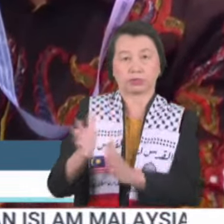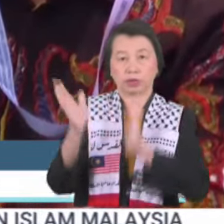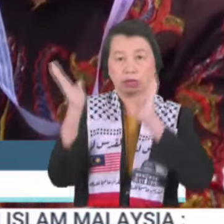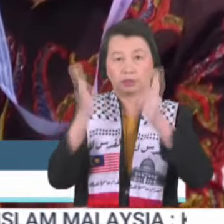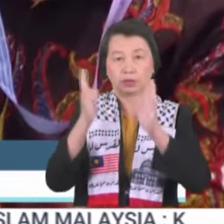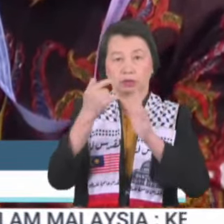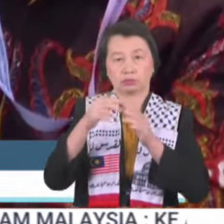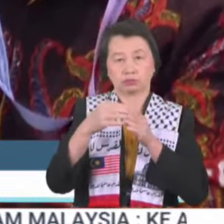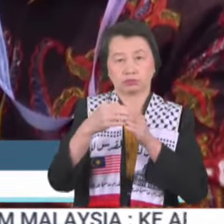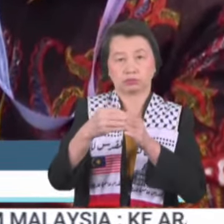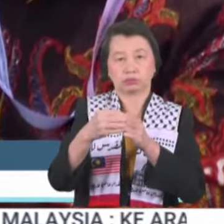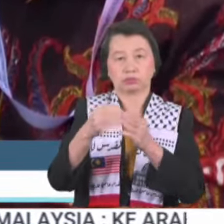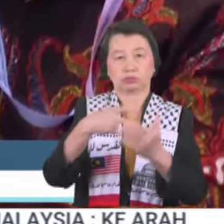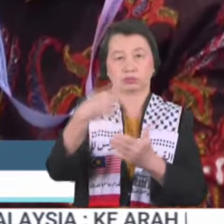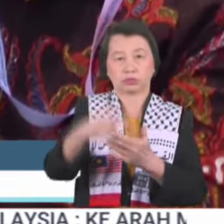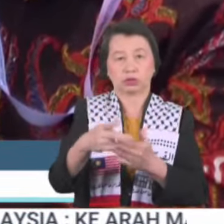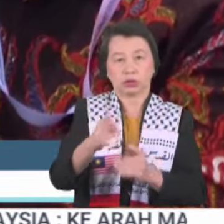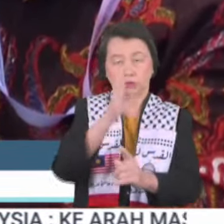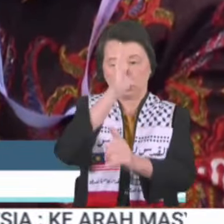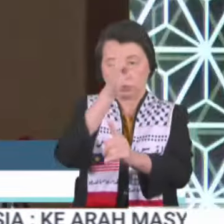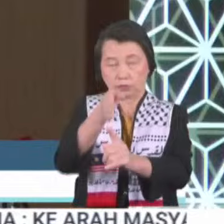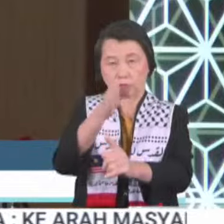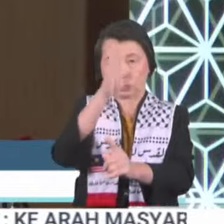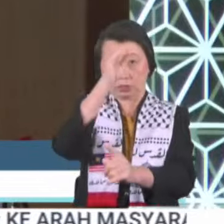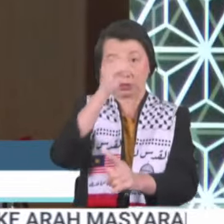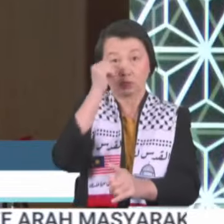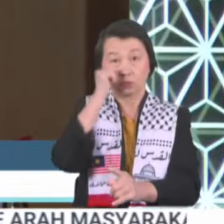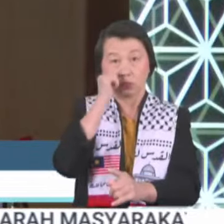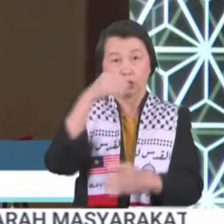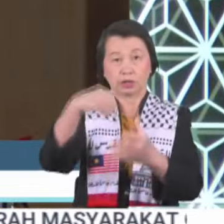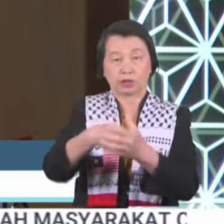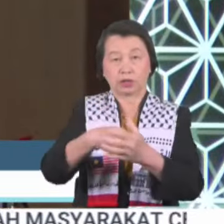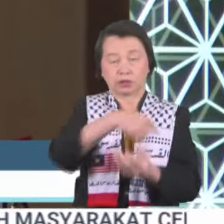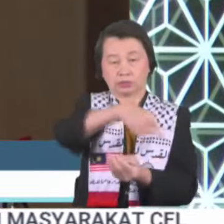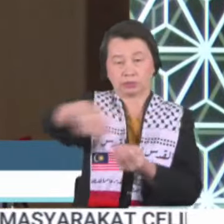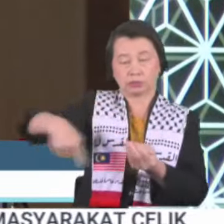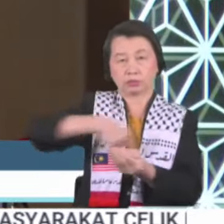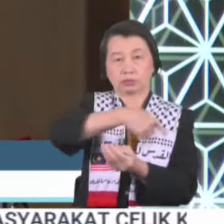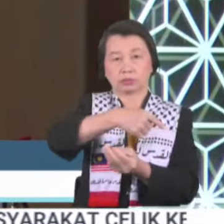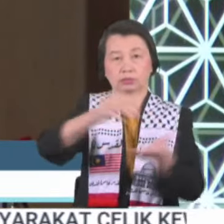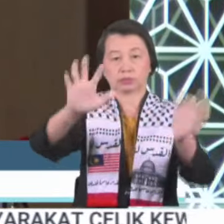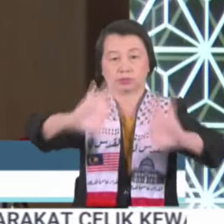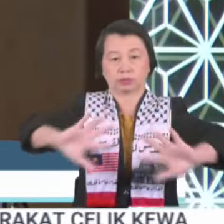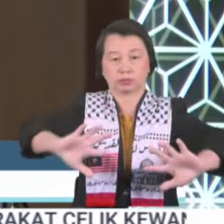Malaysia dalam memacu inisiatif berfokuskan gender dalam rantau ASEAN.